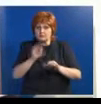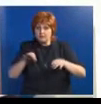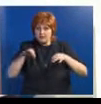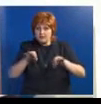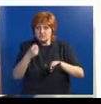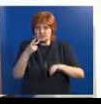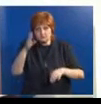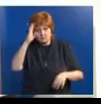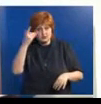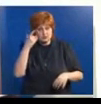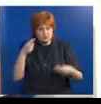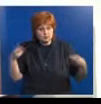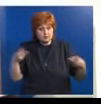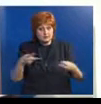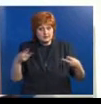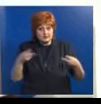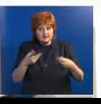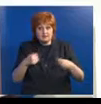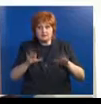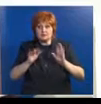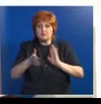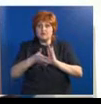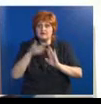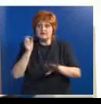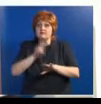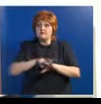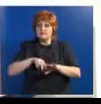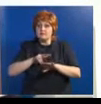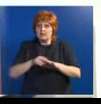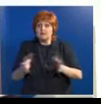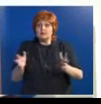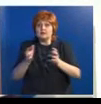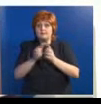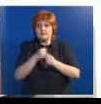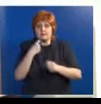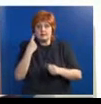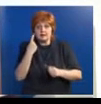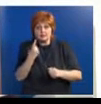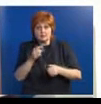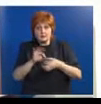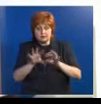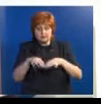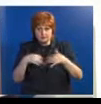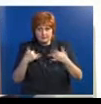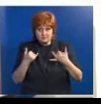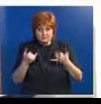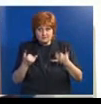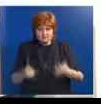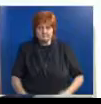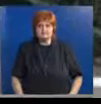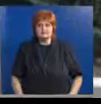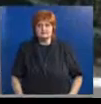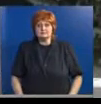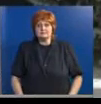мужчин, которые стали очевидцами преступления, не только вызвали правоохранителей, но и задержали одного из похитителей. Подробнее об этом расскажет Александр